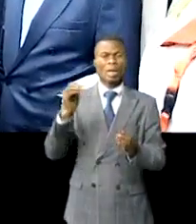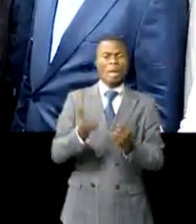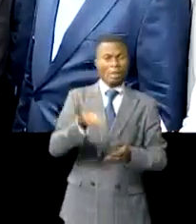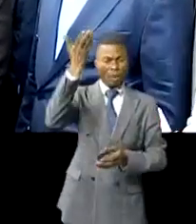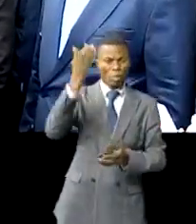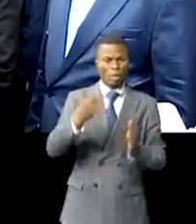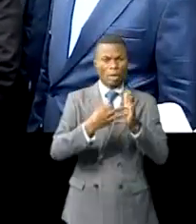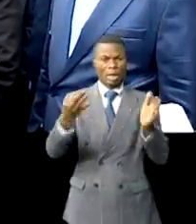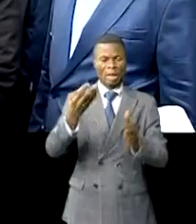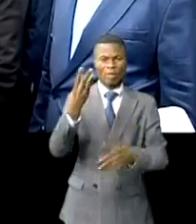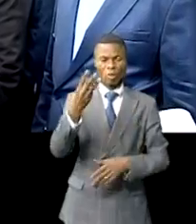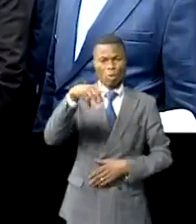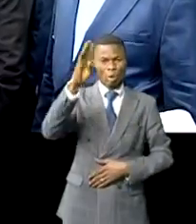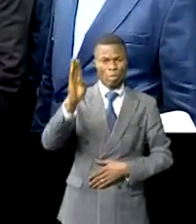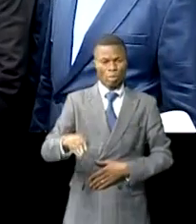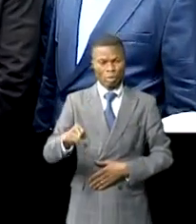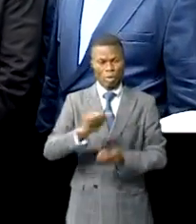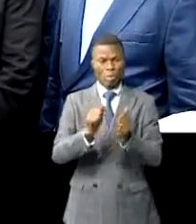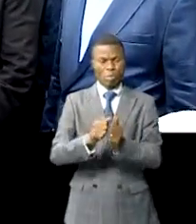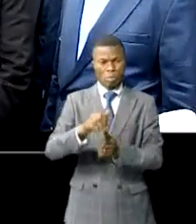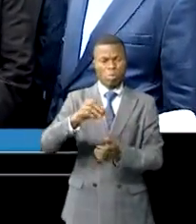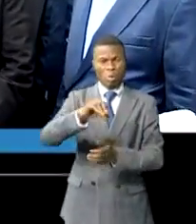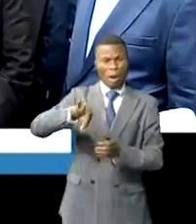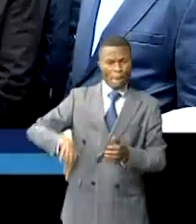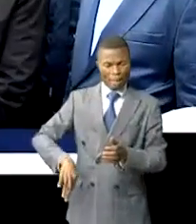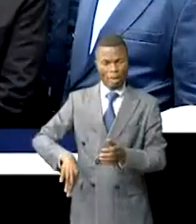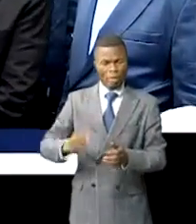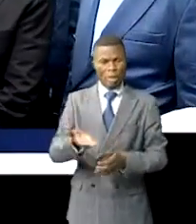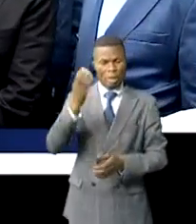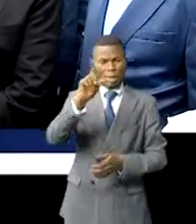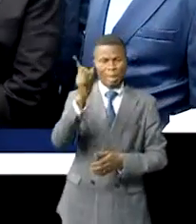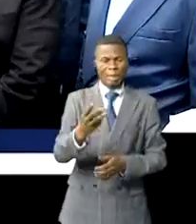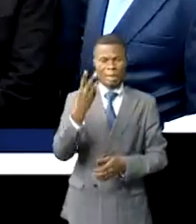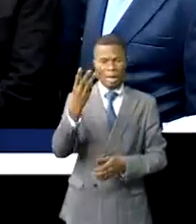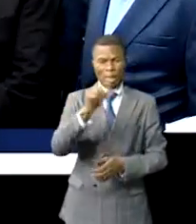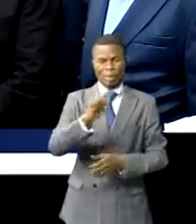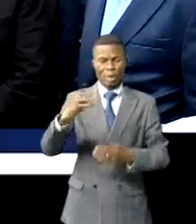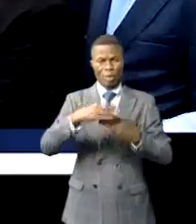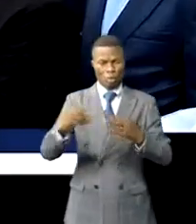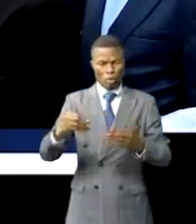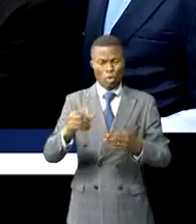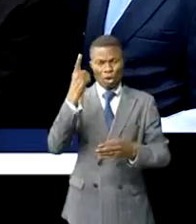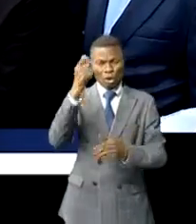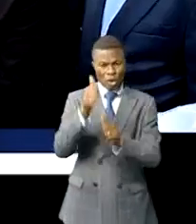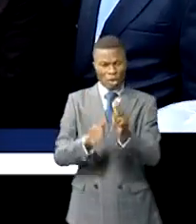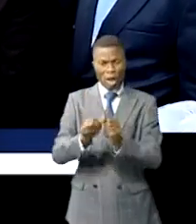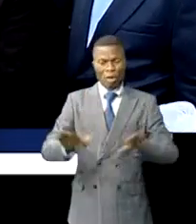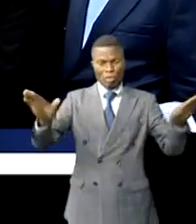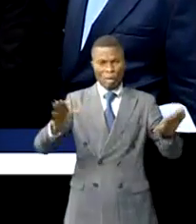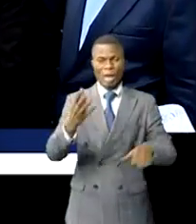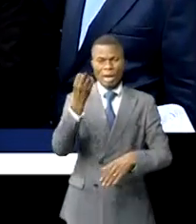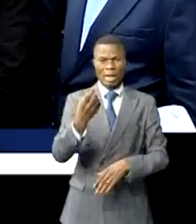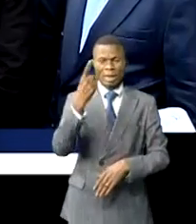83%. C'est que, en termes de recettes, il passe de 34 000 $ par vol à